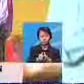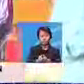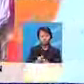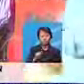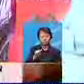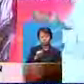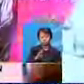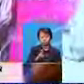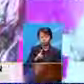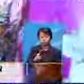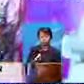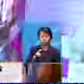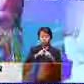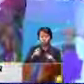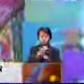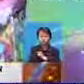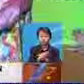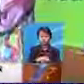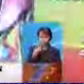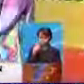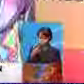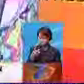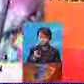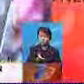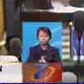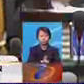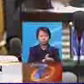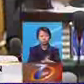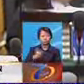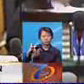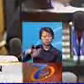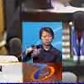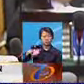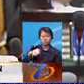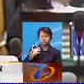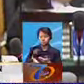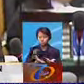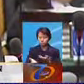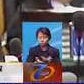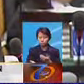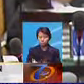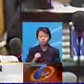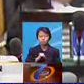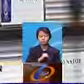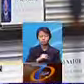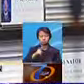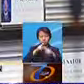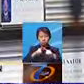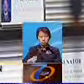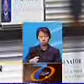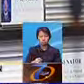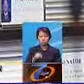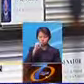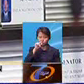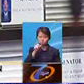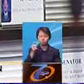Sri Abu Zahar, Dewan Negara menyaksikan peningkatan dan kualiti perbahasan anggota-anggota Dewan. Ia